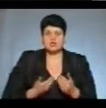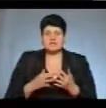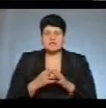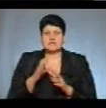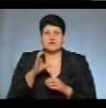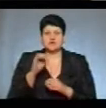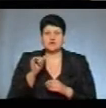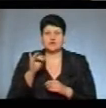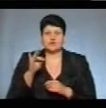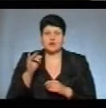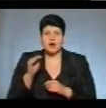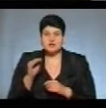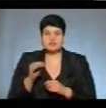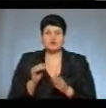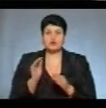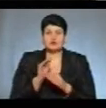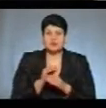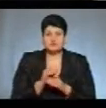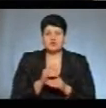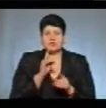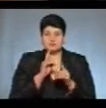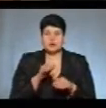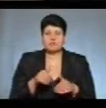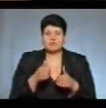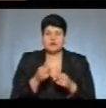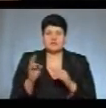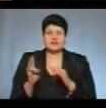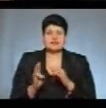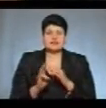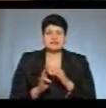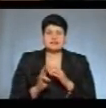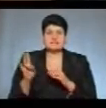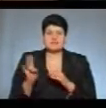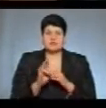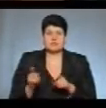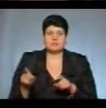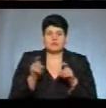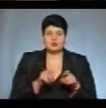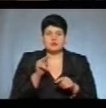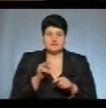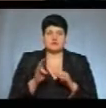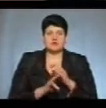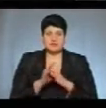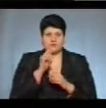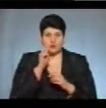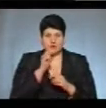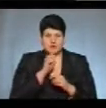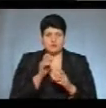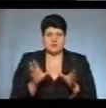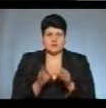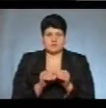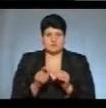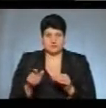Олександр Михальчук також додав, що на зборах пропонували священнику перейти до Православної церкви України разом із громадою. На